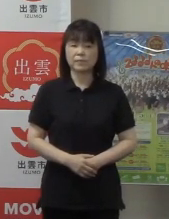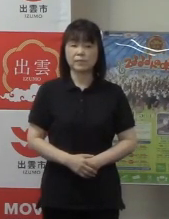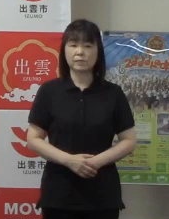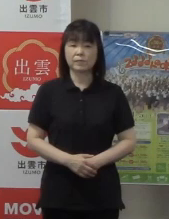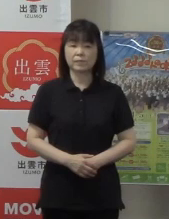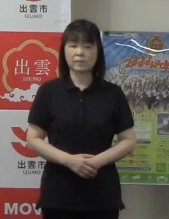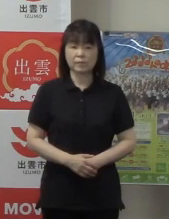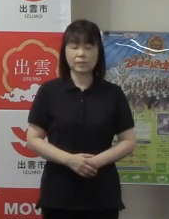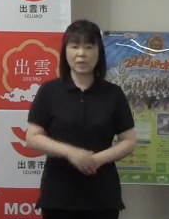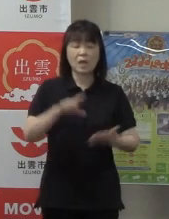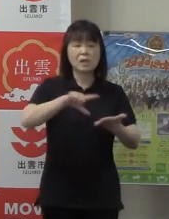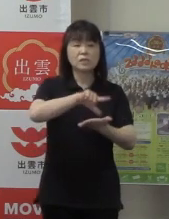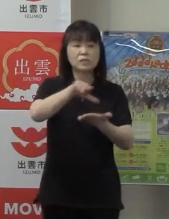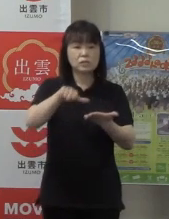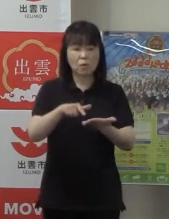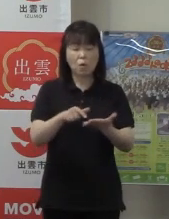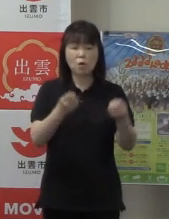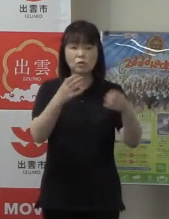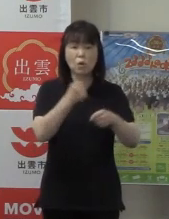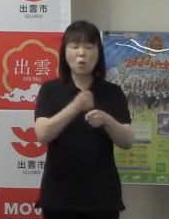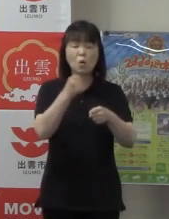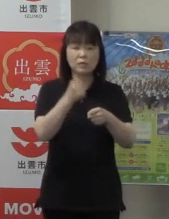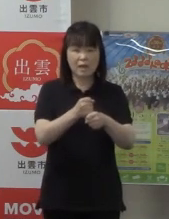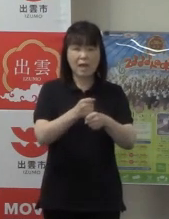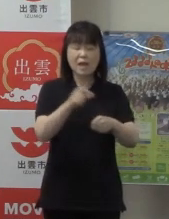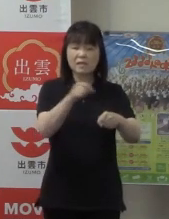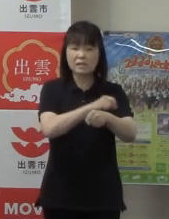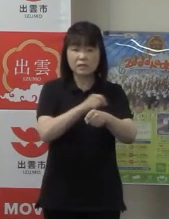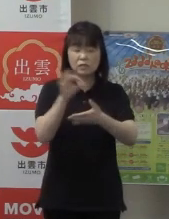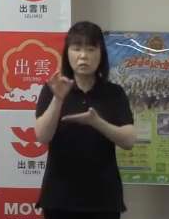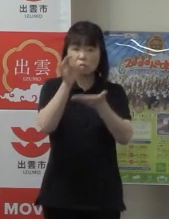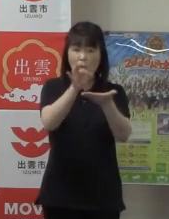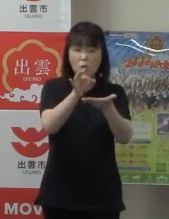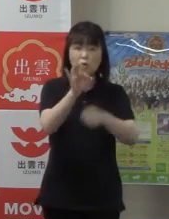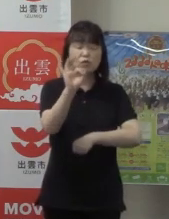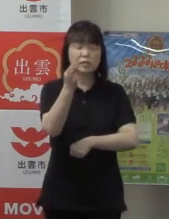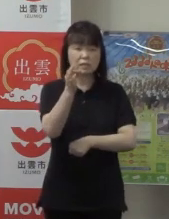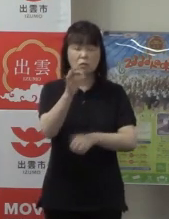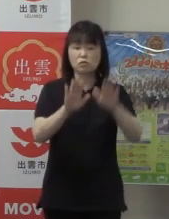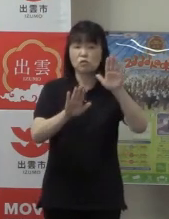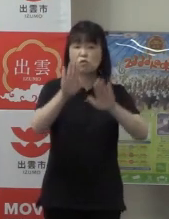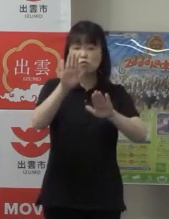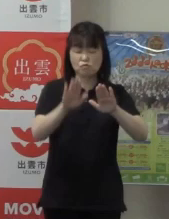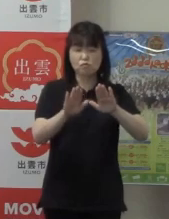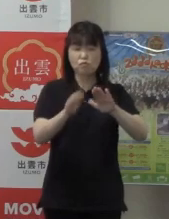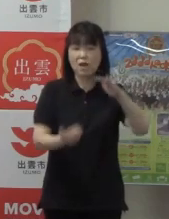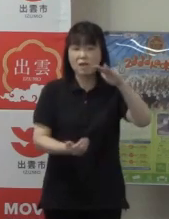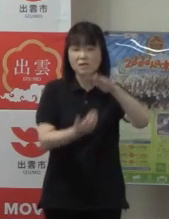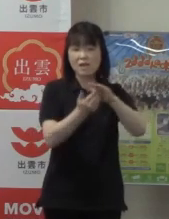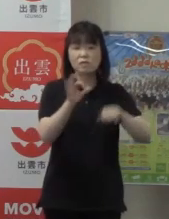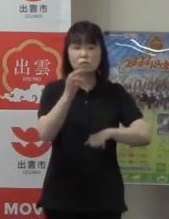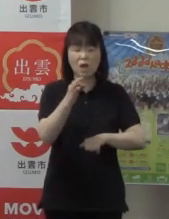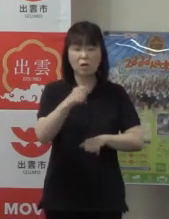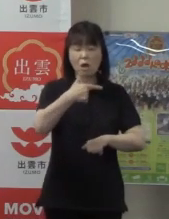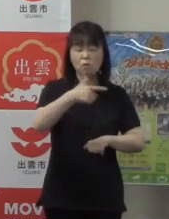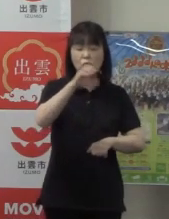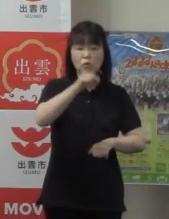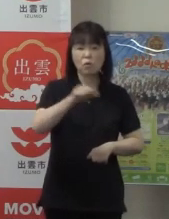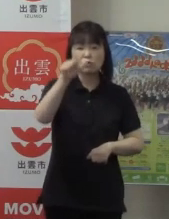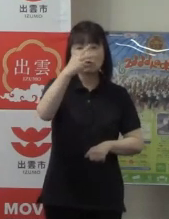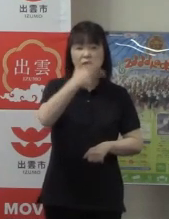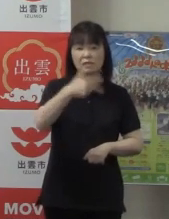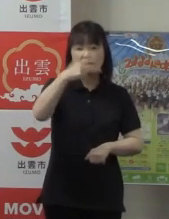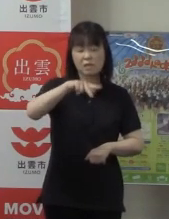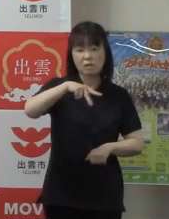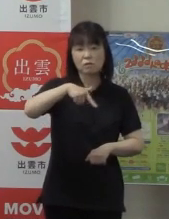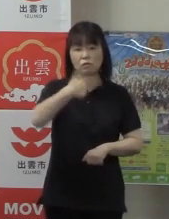あと地方創生臨時交付金の状況でありますが、交付限度額が6億7600万余